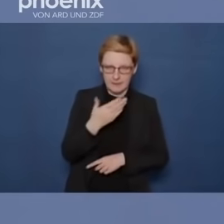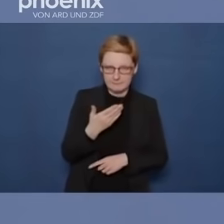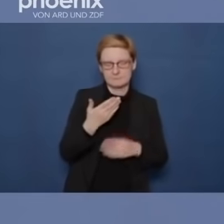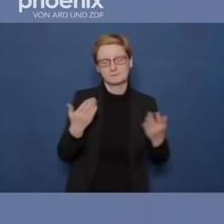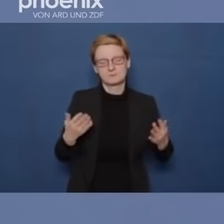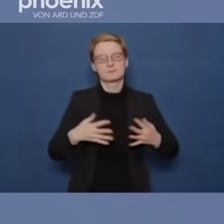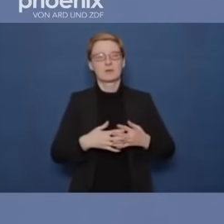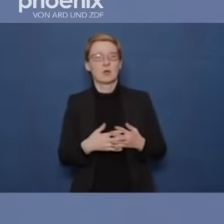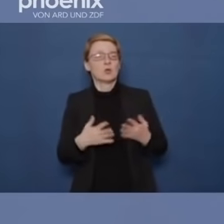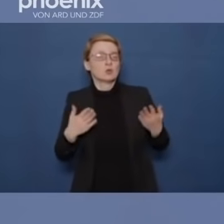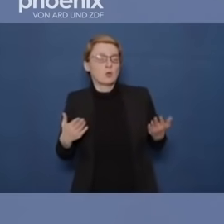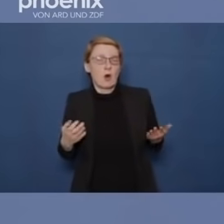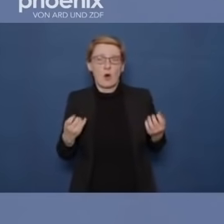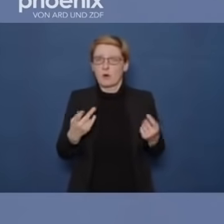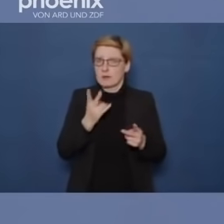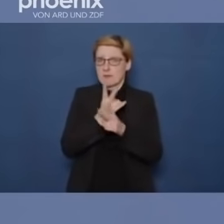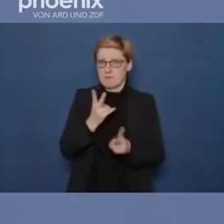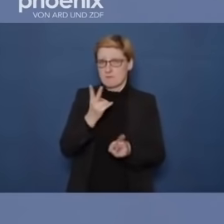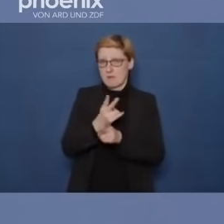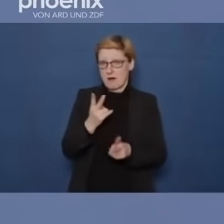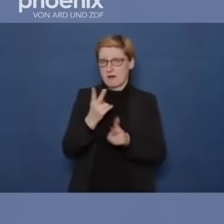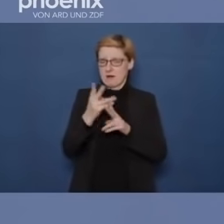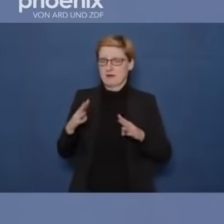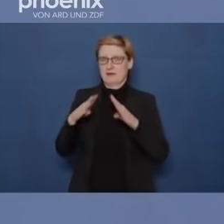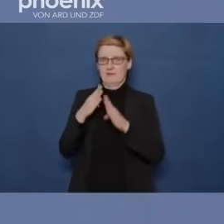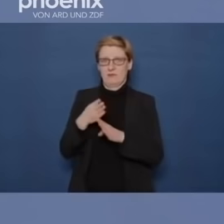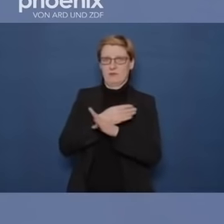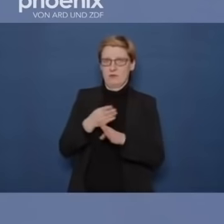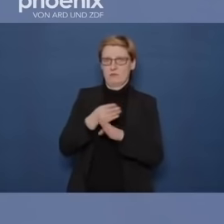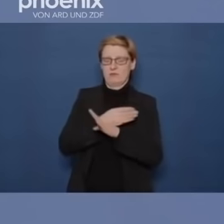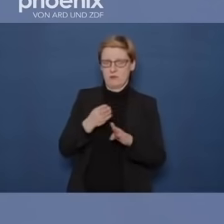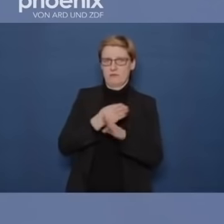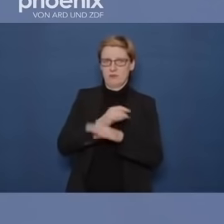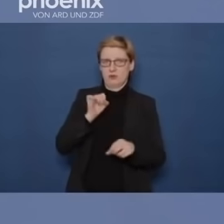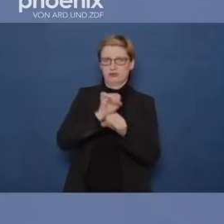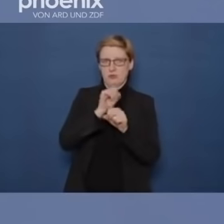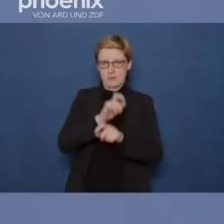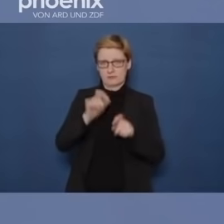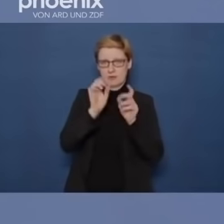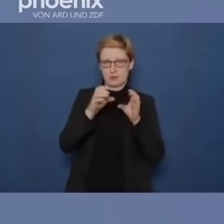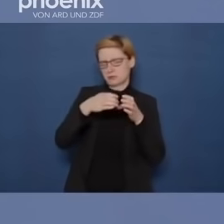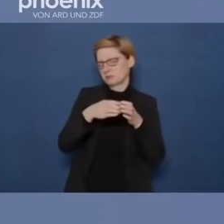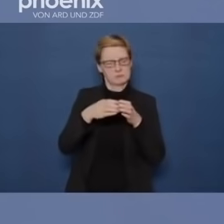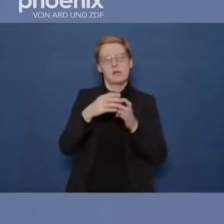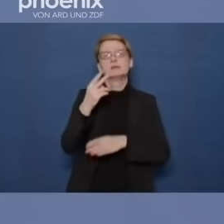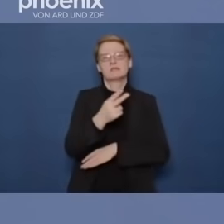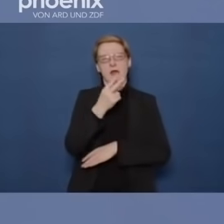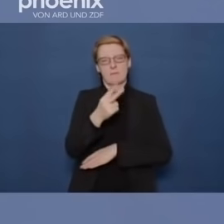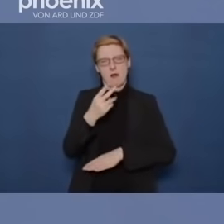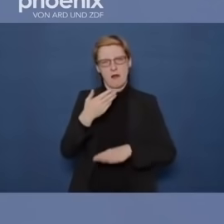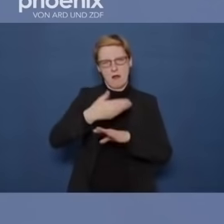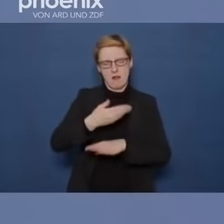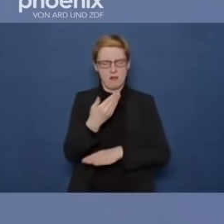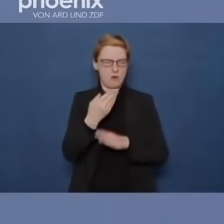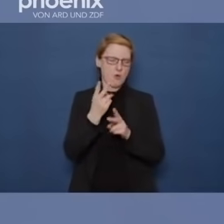Mittwoch. Das war ja auch nicht bei jeder solchen Veranstaltung der Fall. Es hat das zweimal gegeben, aber es hat auch häufig sowas